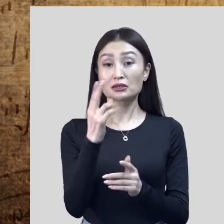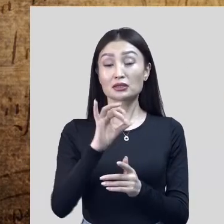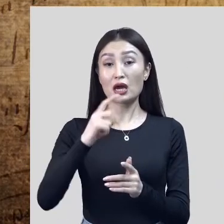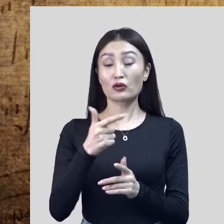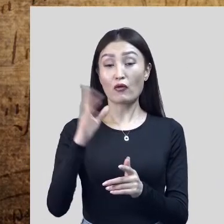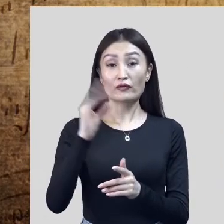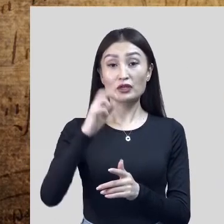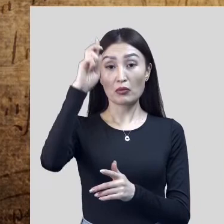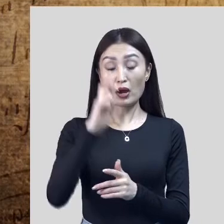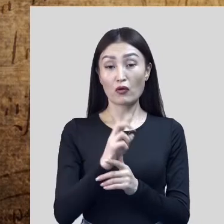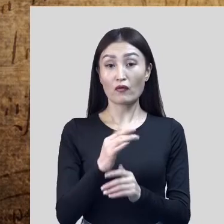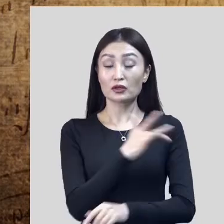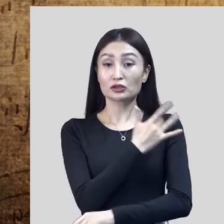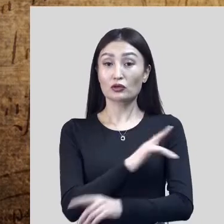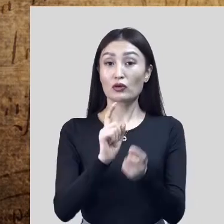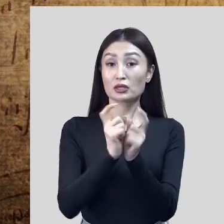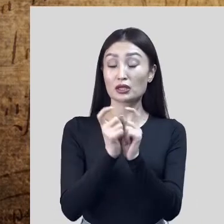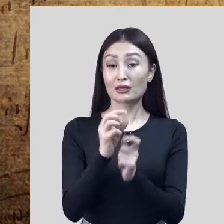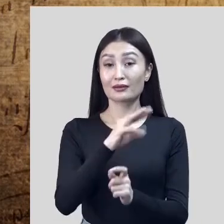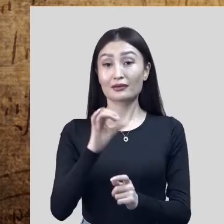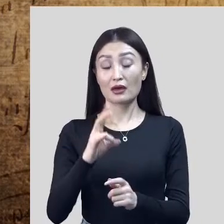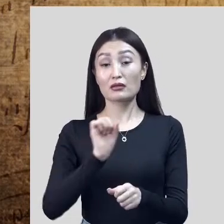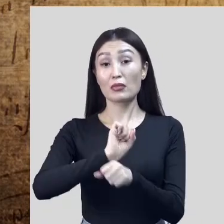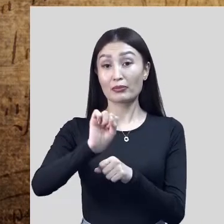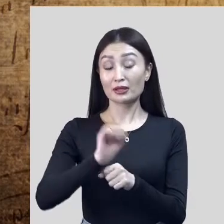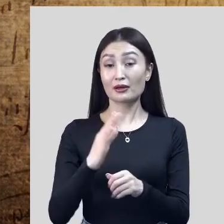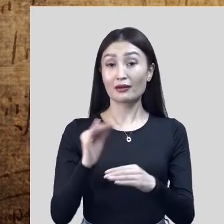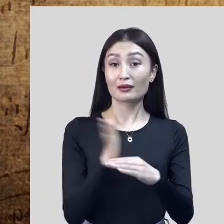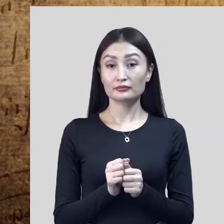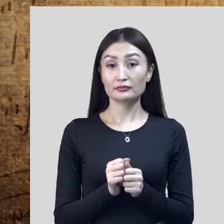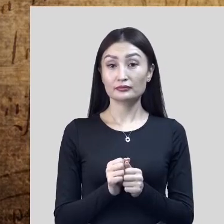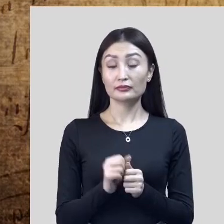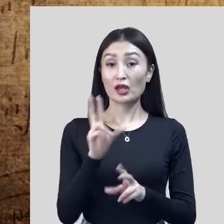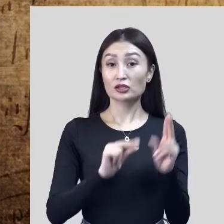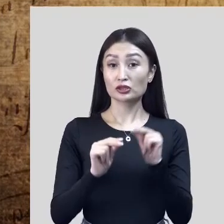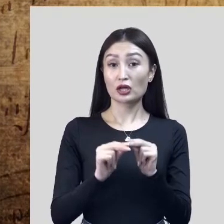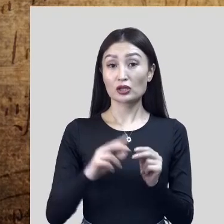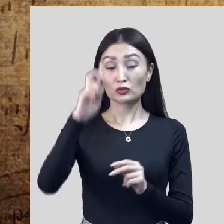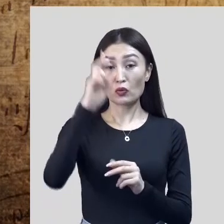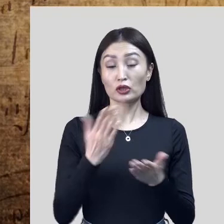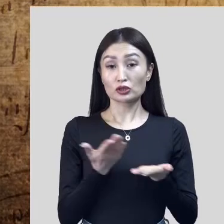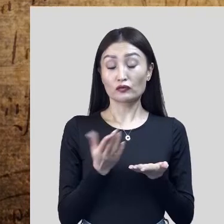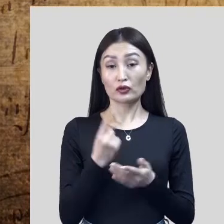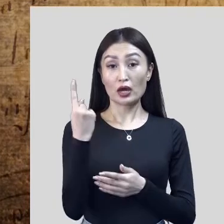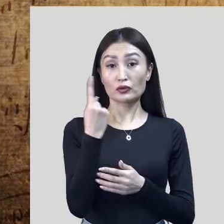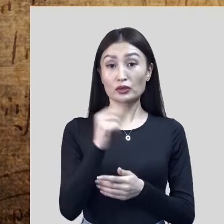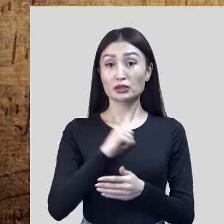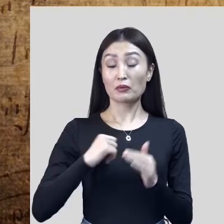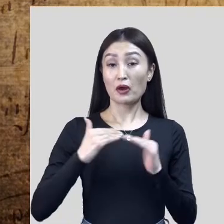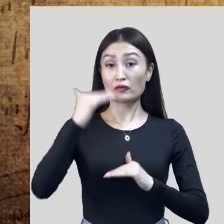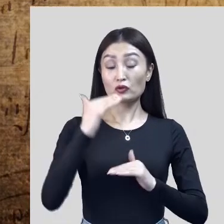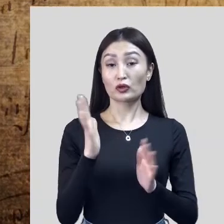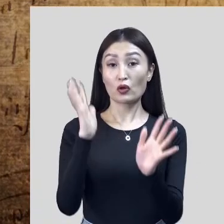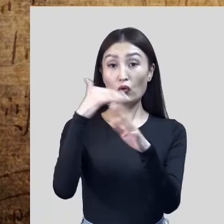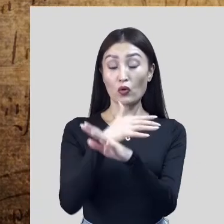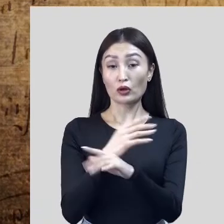боги во главе с Зевсом, в жестокой схватке с титанами одержали победу и разделили мир. Считалось, что боги живут на одной из самых высоких гор